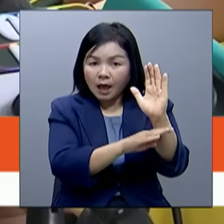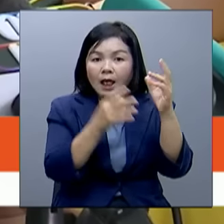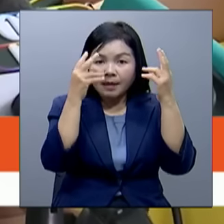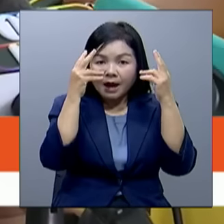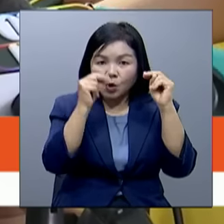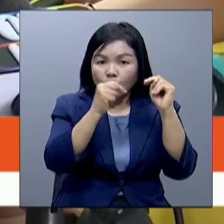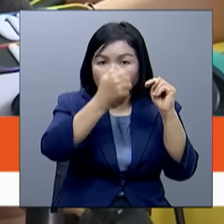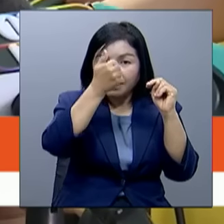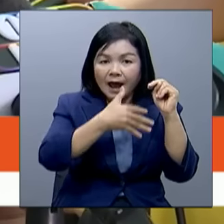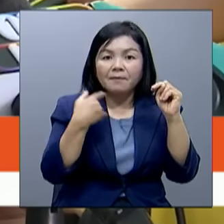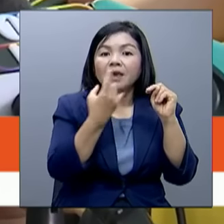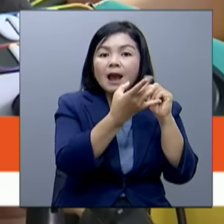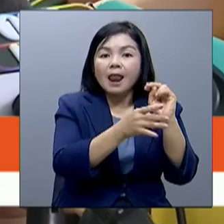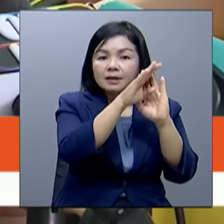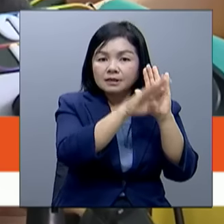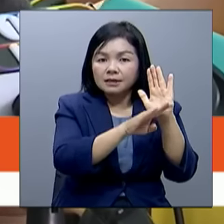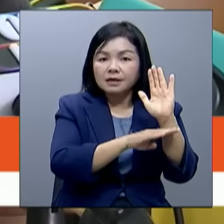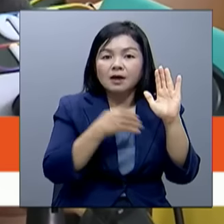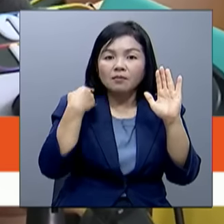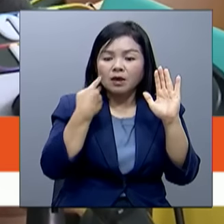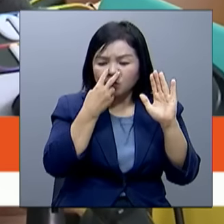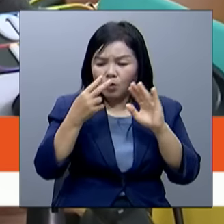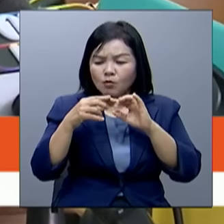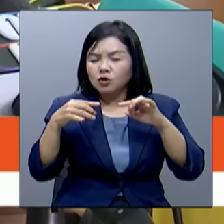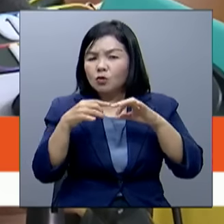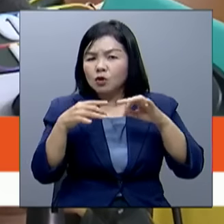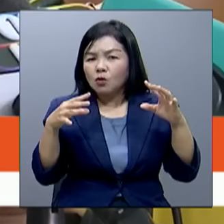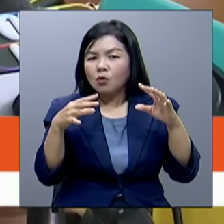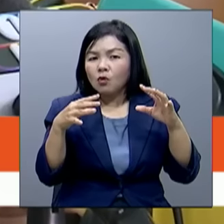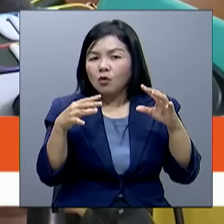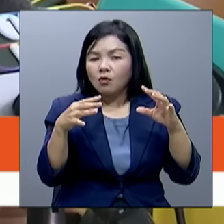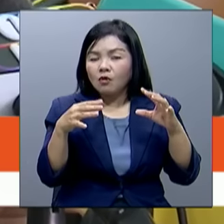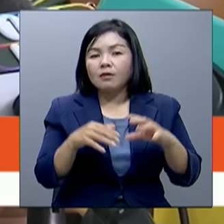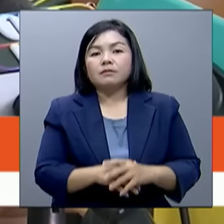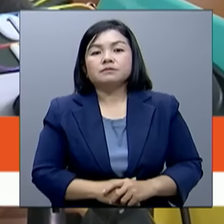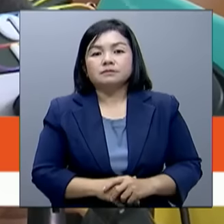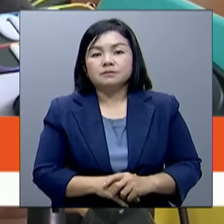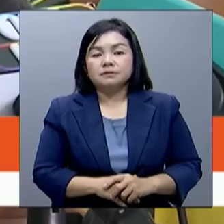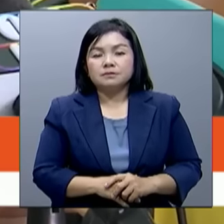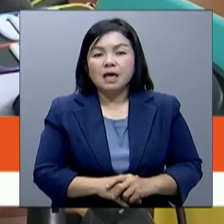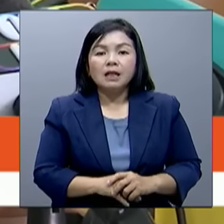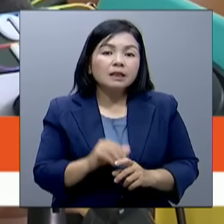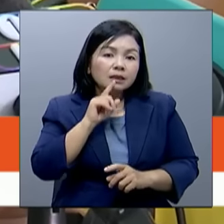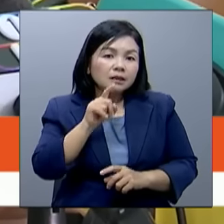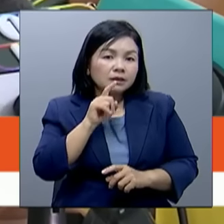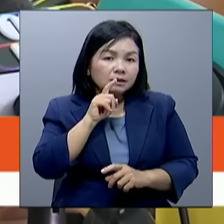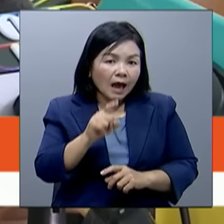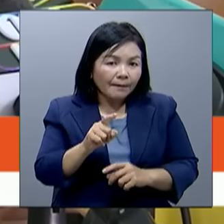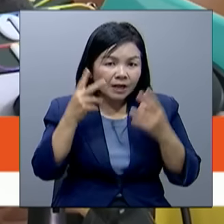ที่ไม่ได้มีอะไรซึ่งเรื่องนี้มันไม่เข้าข้อเหล่านั้น อาจารย์ครับแล้วนายกเศรษฐ